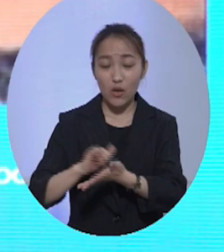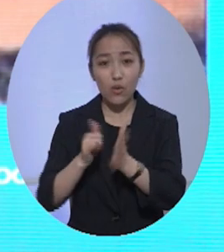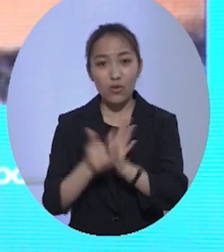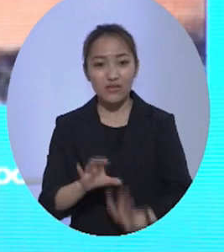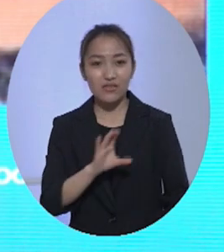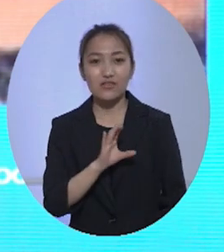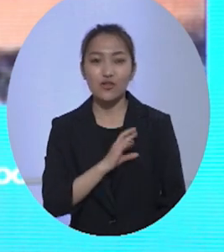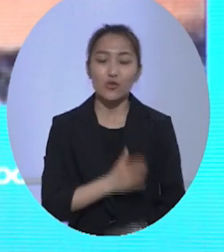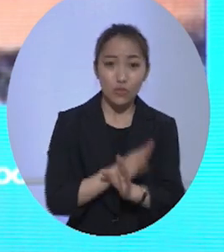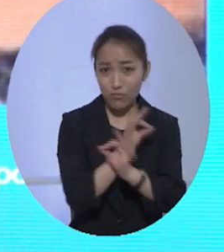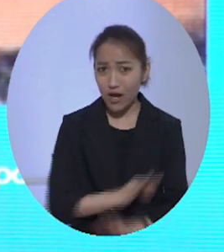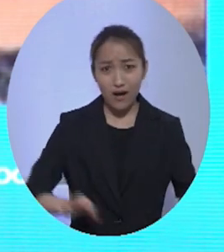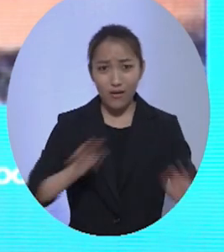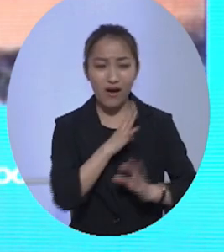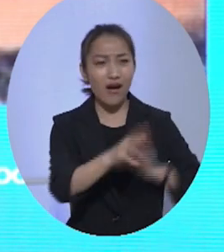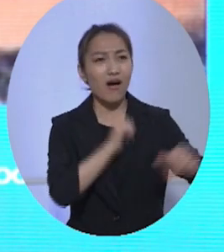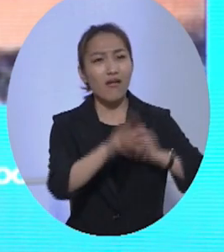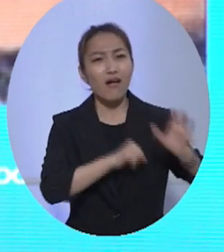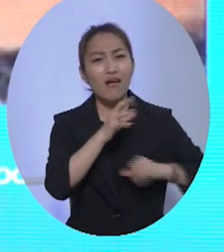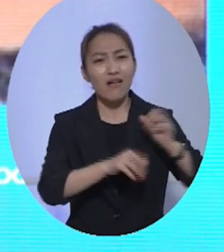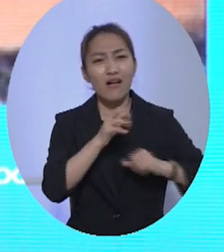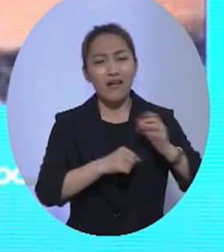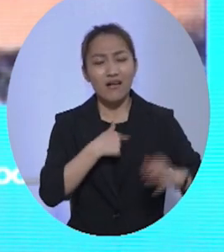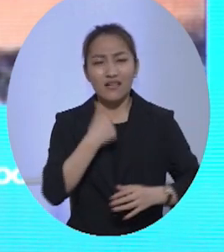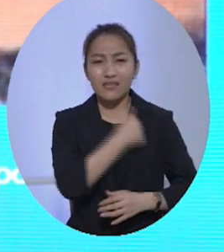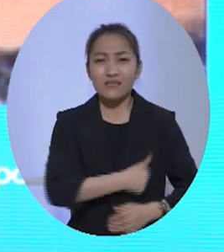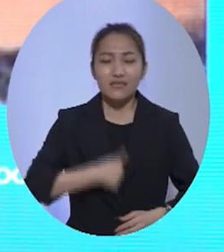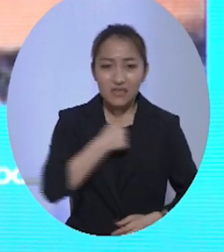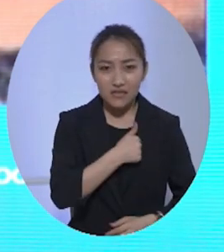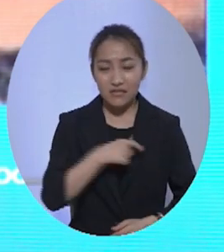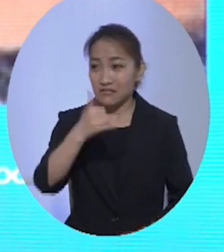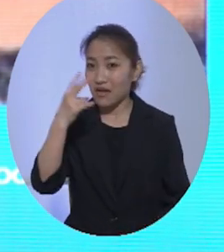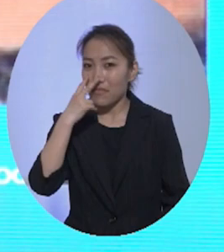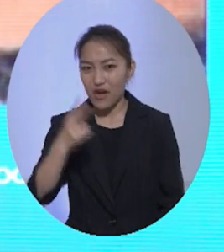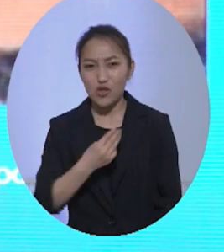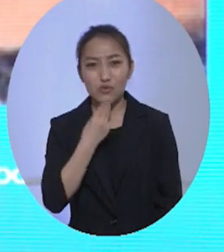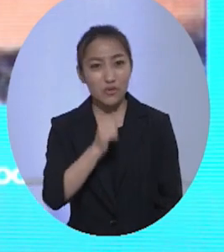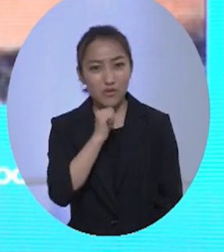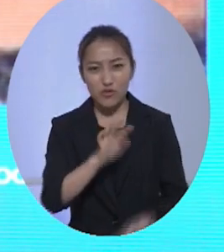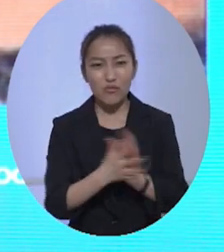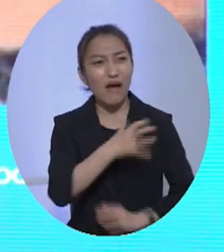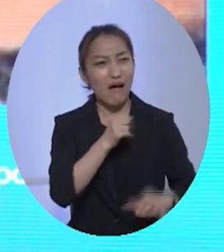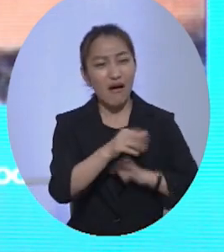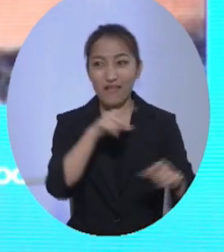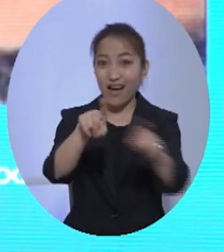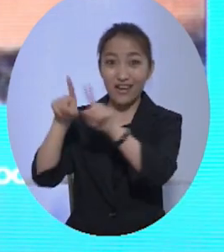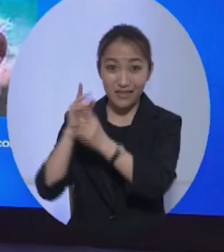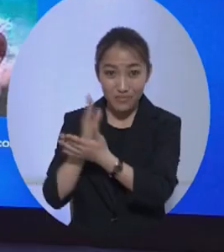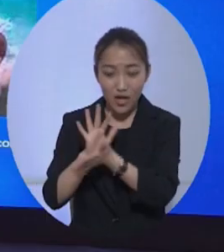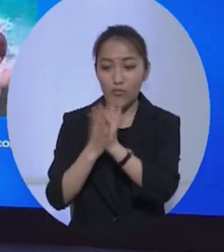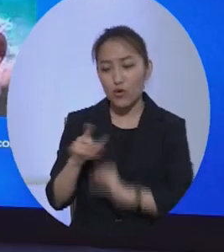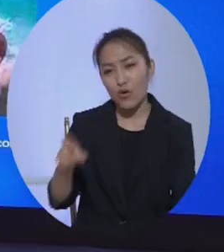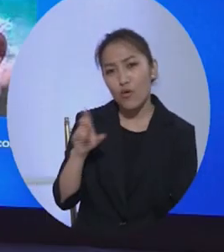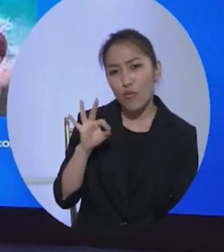өнөөдөр харж байна тийм ээ. Аваал идэг харж байна шүү дээ. Шудраг ус арчсан хамаагүй тийм ээ. За тэгвэл буурчи юу гэж байна? Би аавын